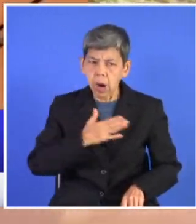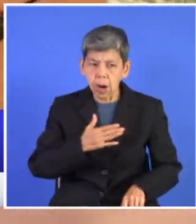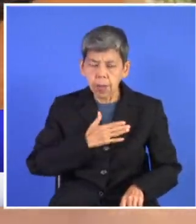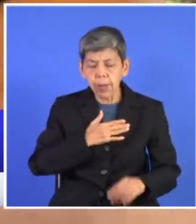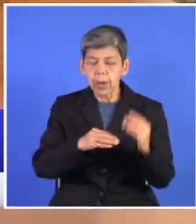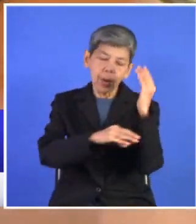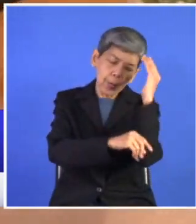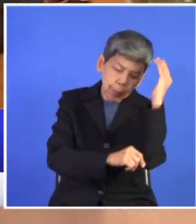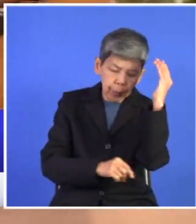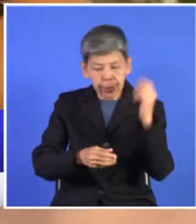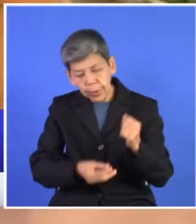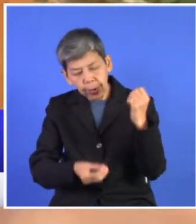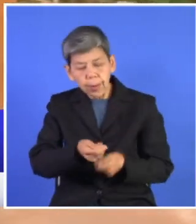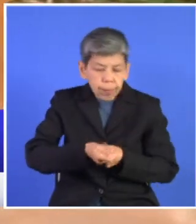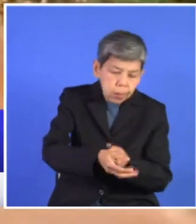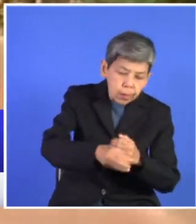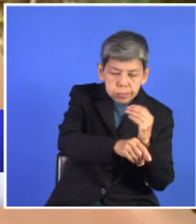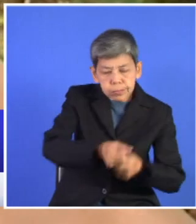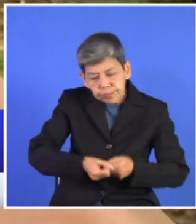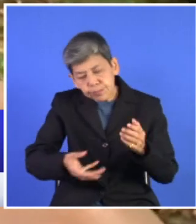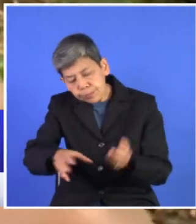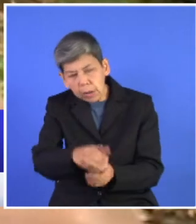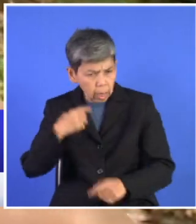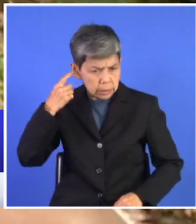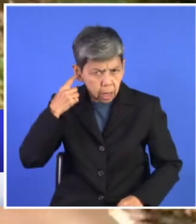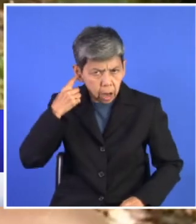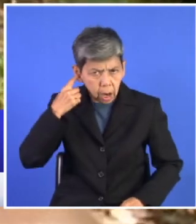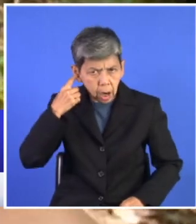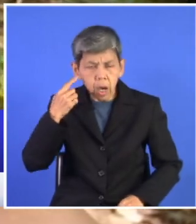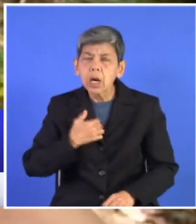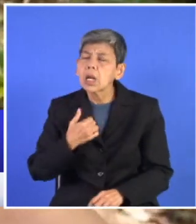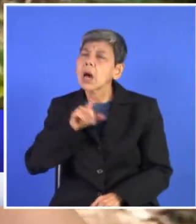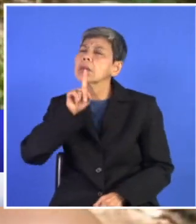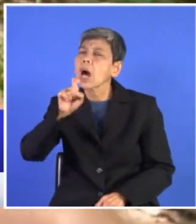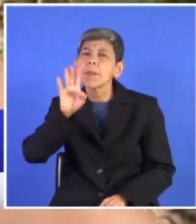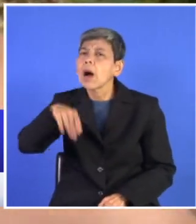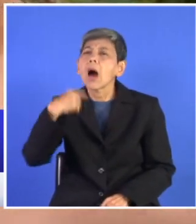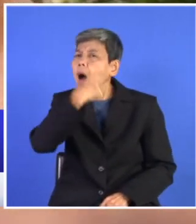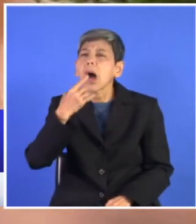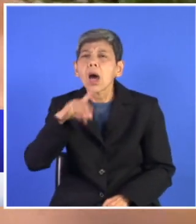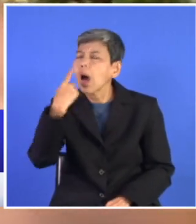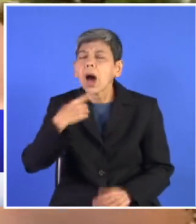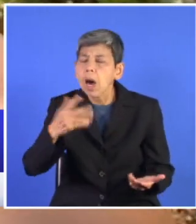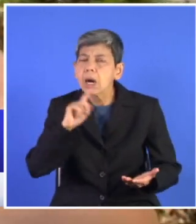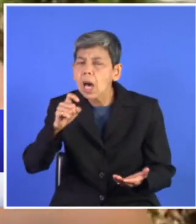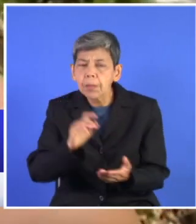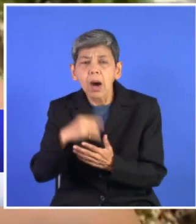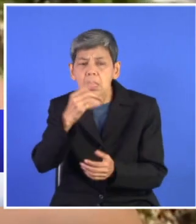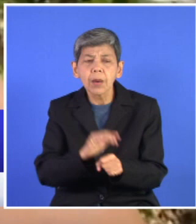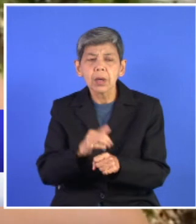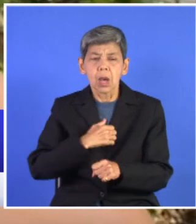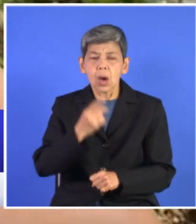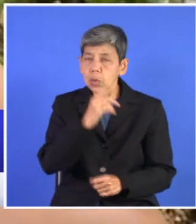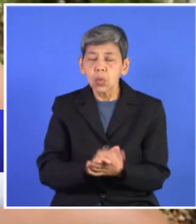ยเดินเจอพบเช็ดมันเราถามเลยว่าองค์ไหนมึงมาทำเพื่อนคือไม่กูมาตาม